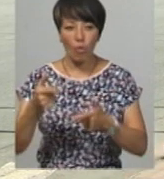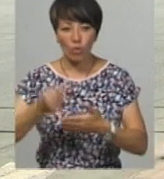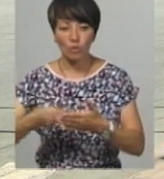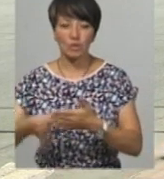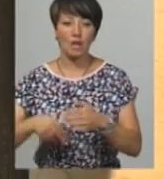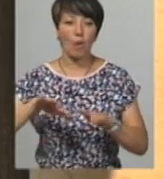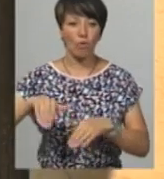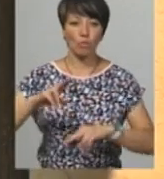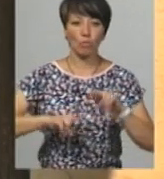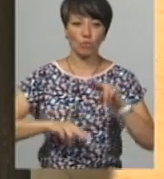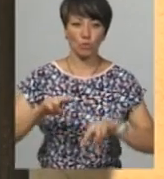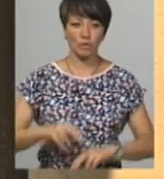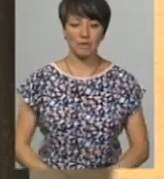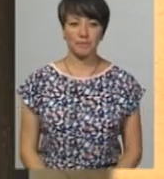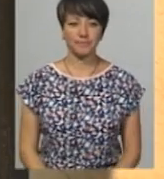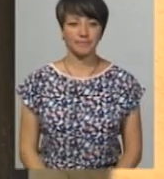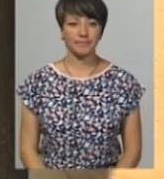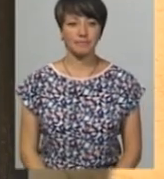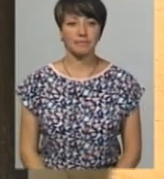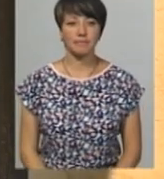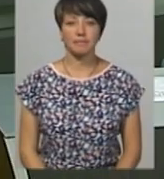потім будуються. Андрій Гуменний, Юрій Чорний.